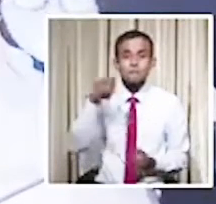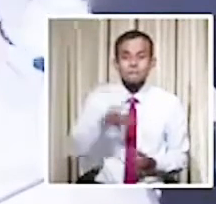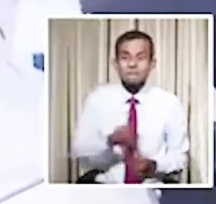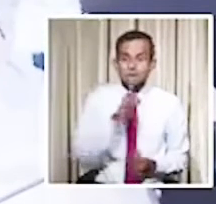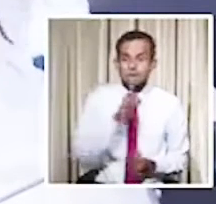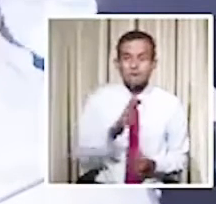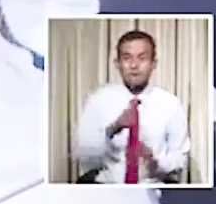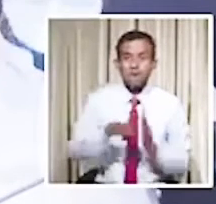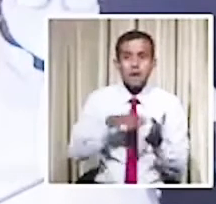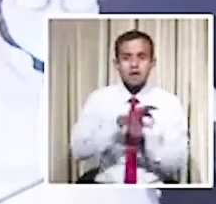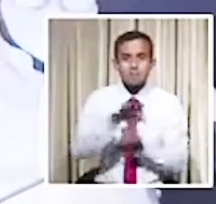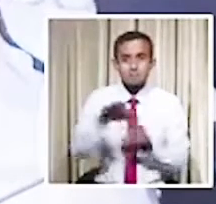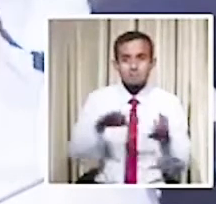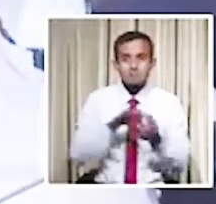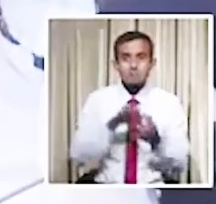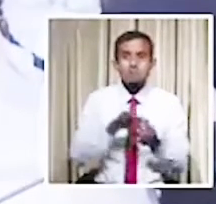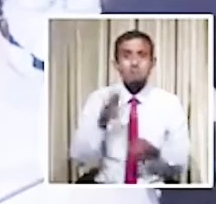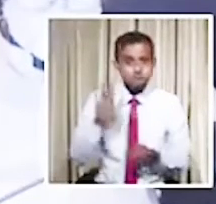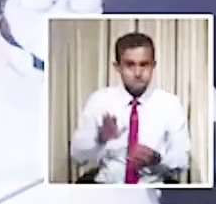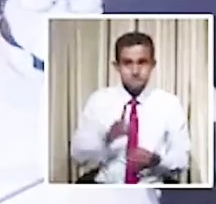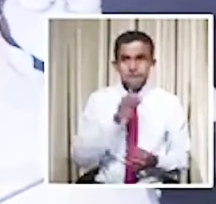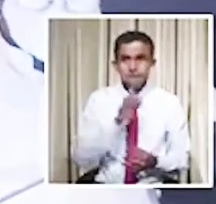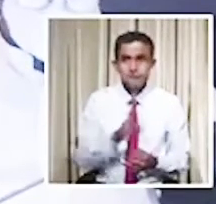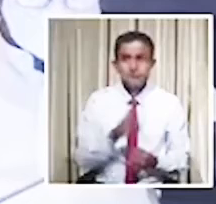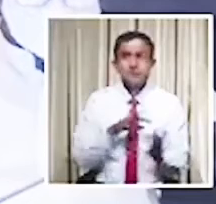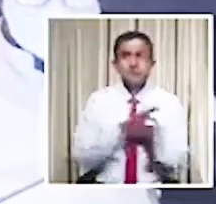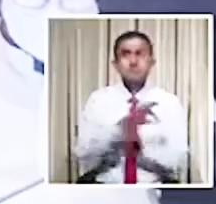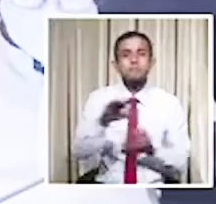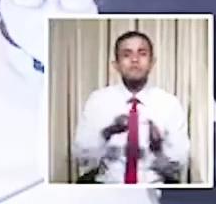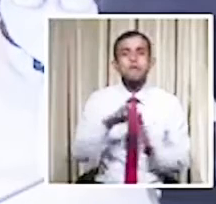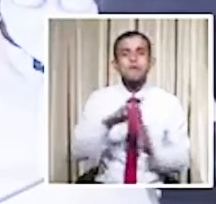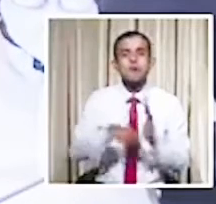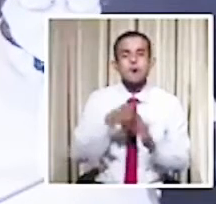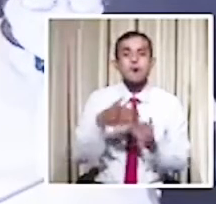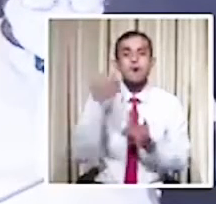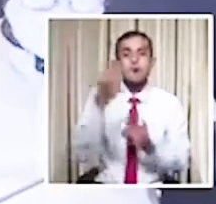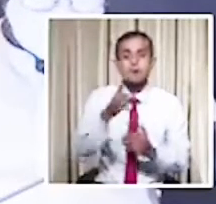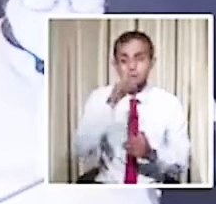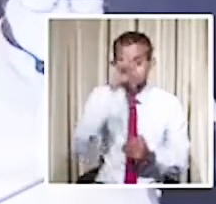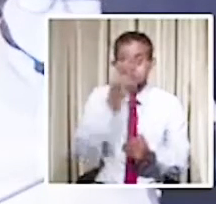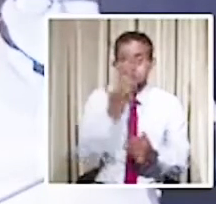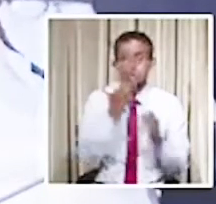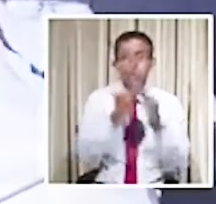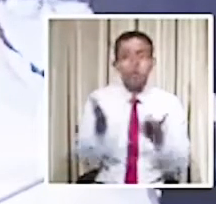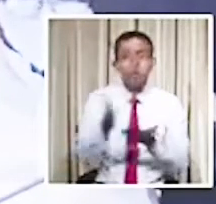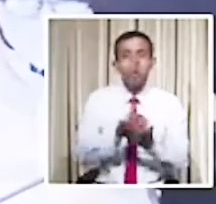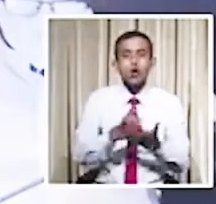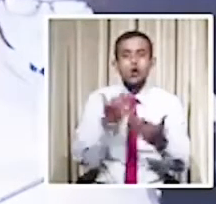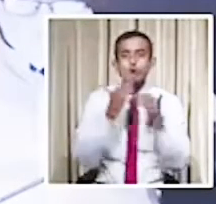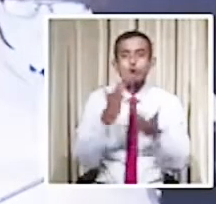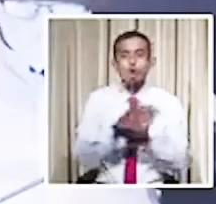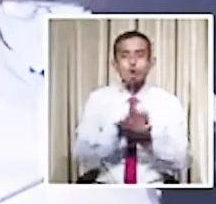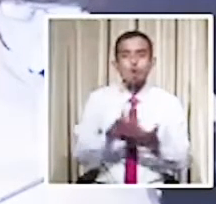பாதீட்டிற்கு நான் மலர் கொத்து வழங்கி வாழ்த்துக்களை தெரிவிக்க முடியாது. எமது நாடு முழுமையான ஜனநாயக நாடாகும். அடுத்த வாரம் பாடசாலைகளை முழுமையாக